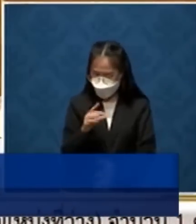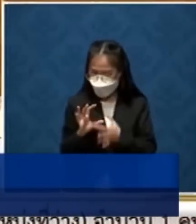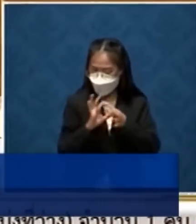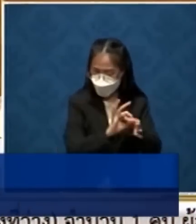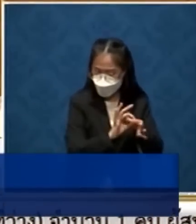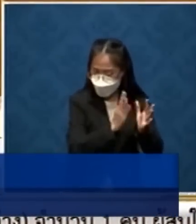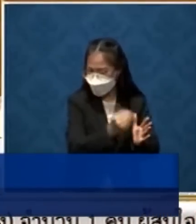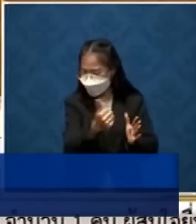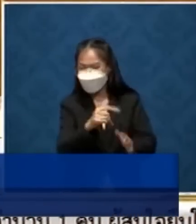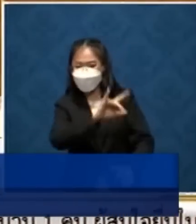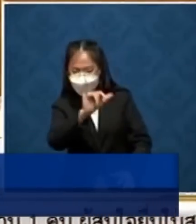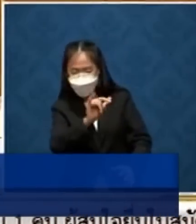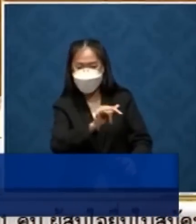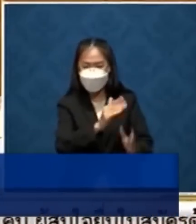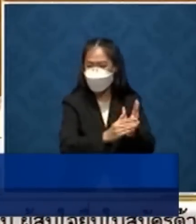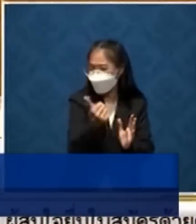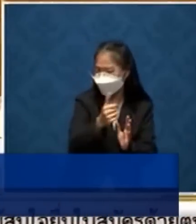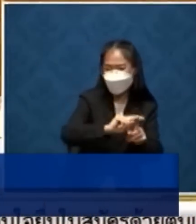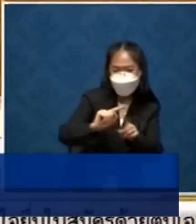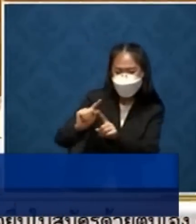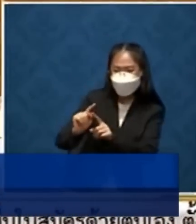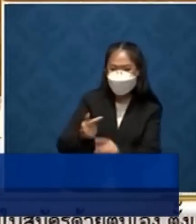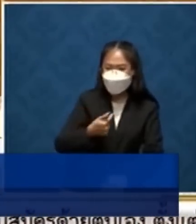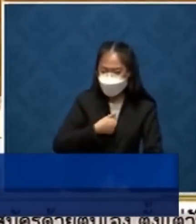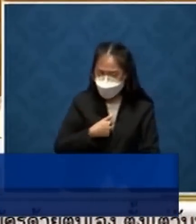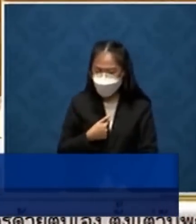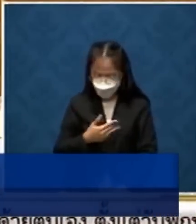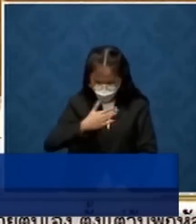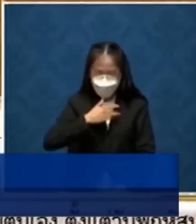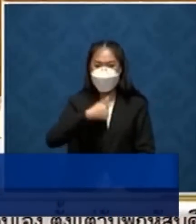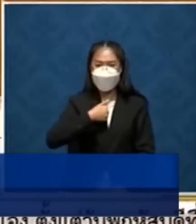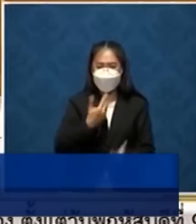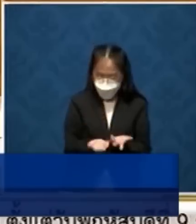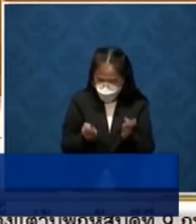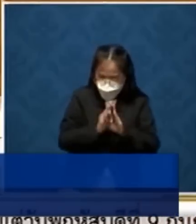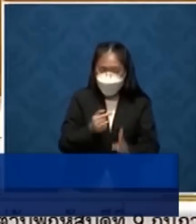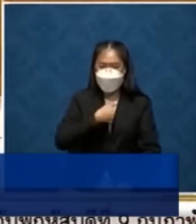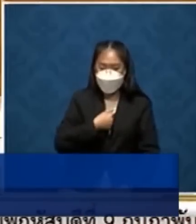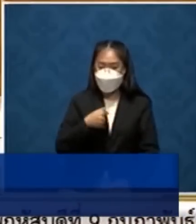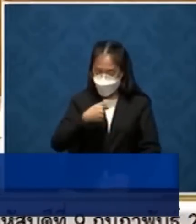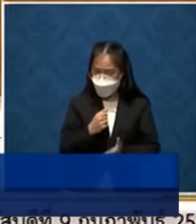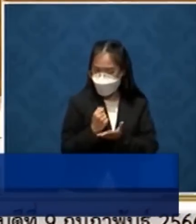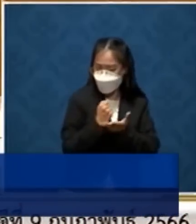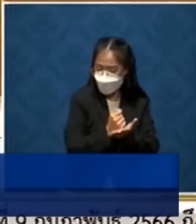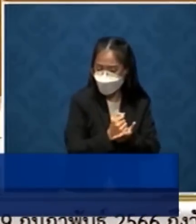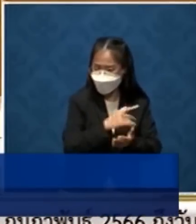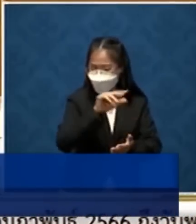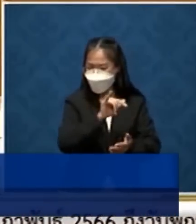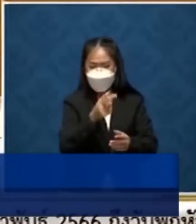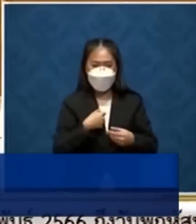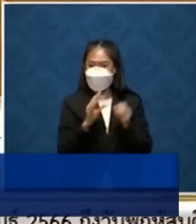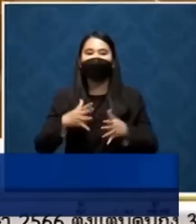นี้จะยากคนนนยากกว่านี้ผมคือตัวผมคือครอบครัวผมแล้วผมไม่เคยเอื้อประโยชน์ให้กับใครก็ไปตรวจส